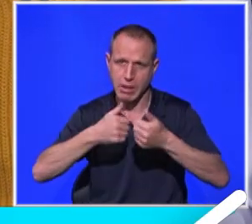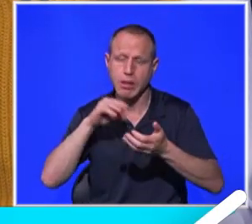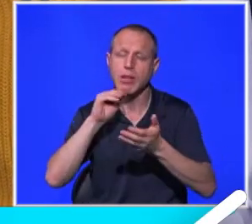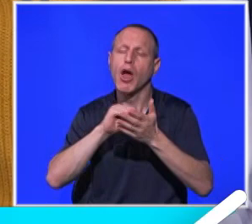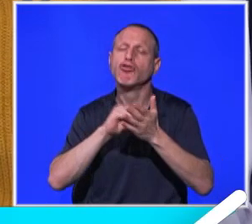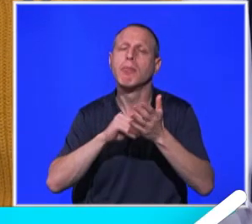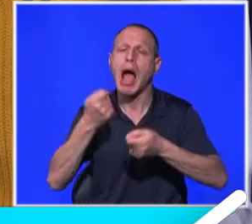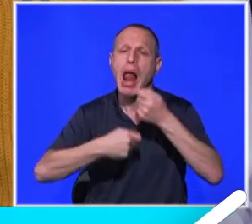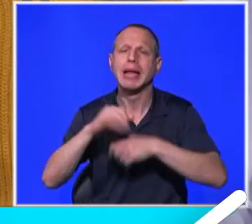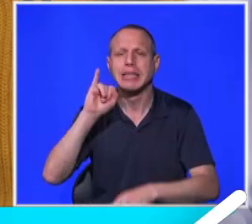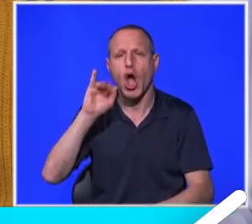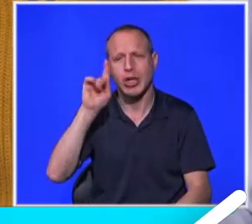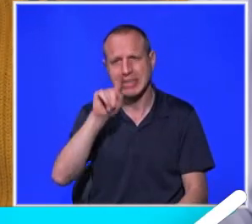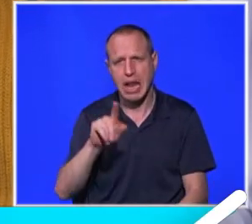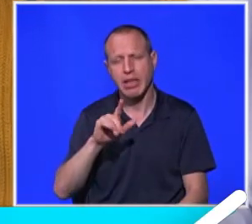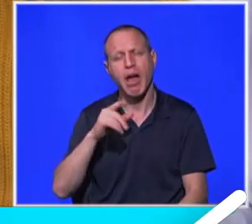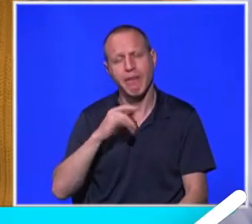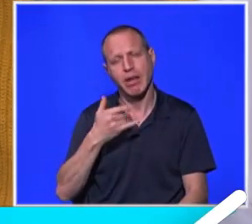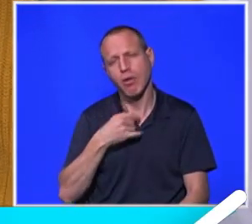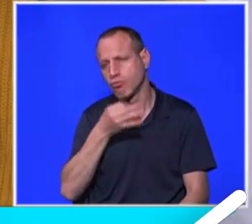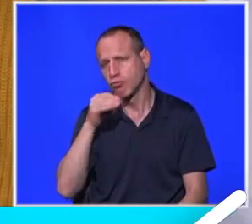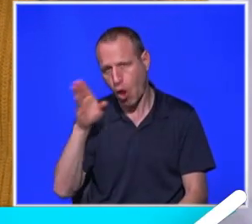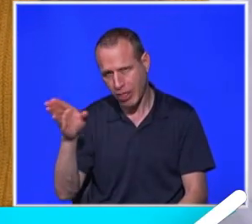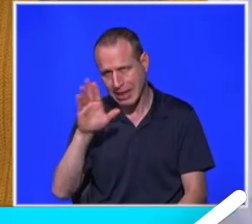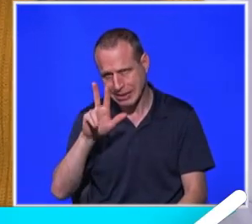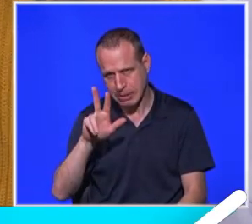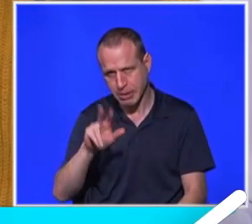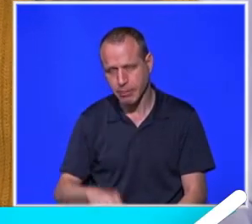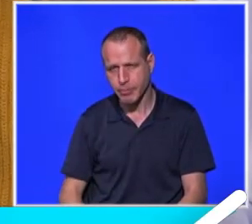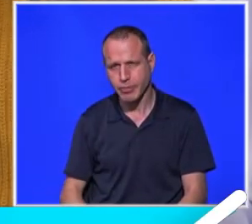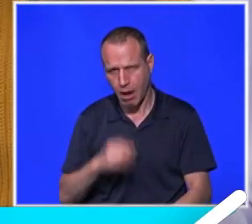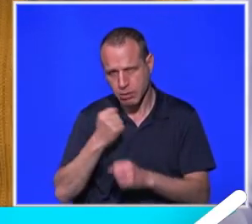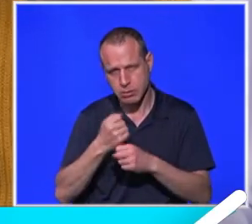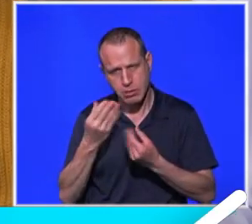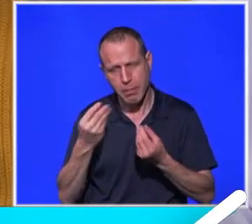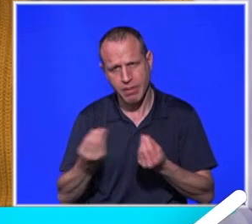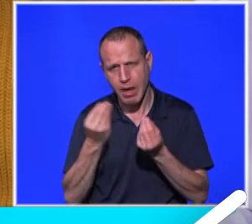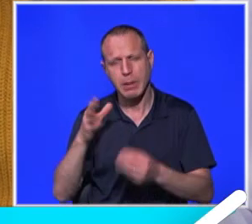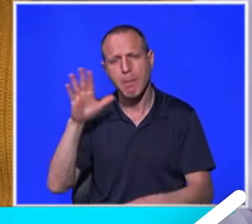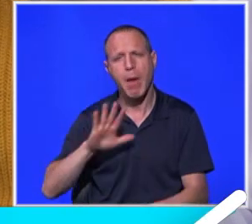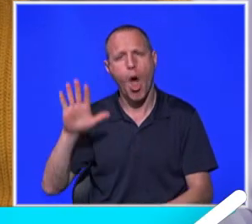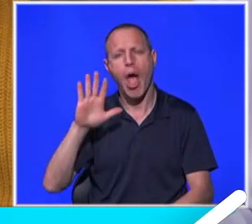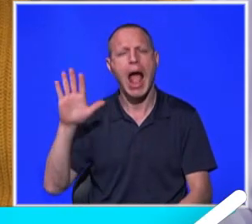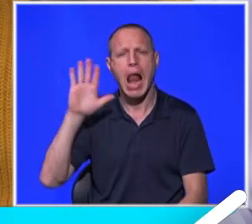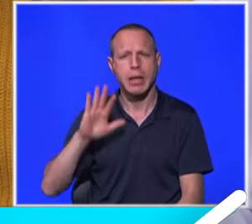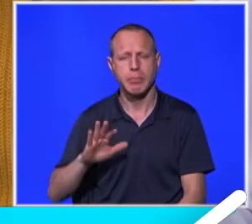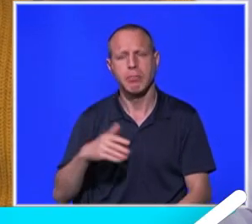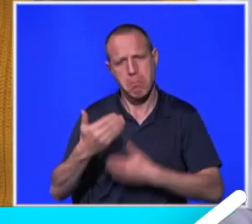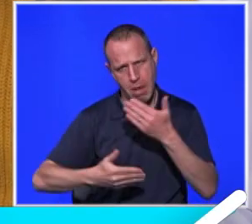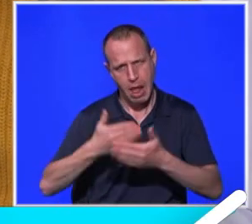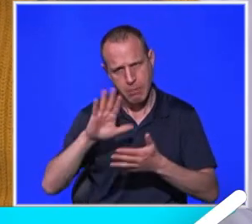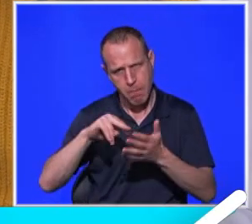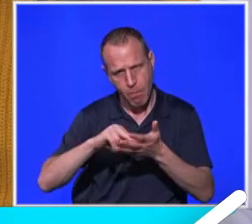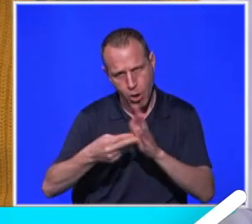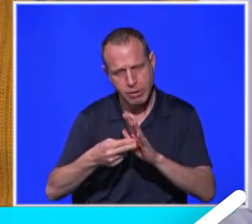כן חושב, וזה כן נפנה אלייך, ציפי, עשית הרבה דברים מאחורי הקלעים, מהלכים, גם